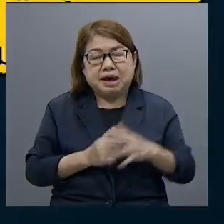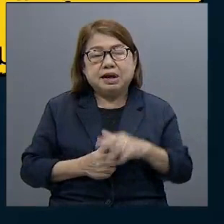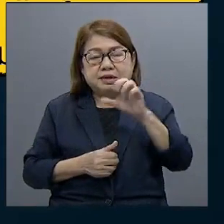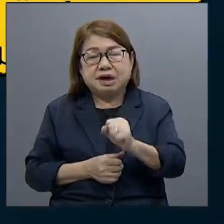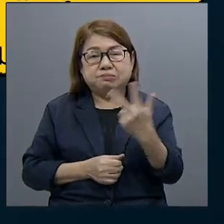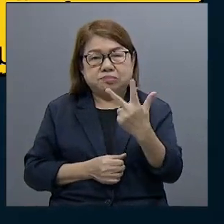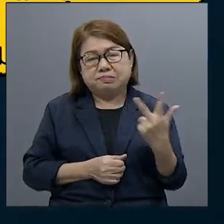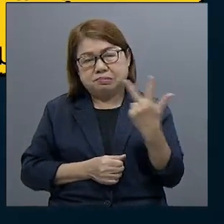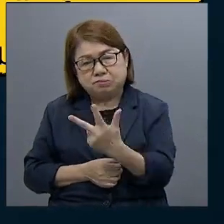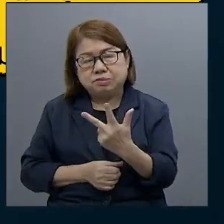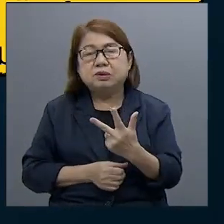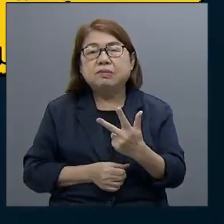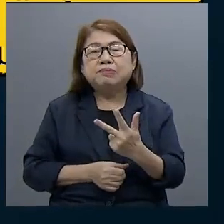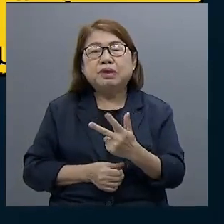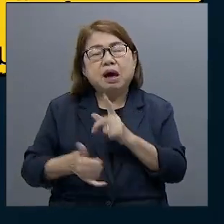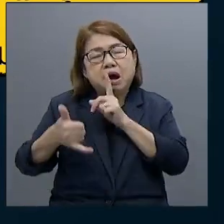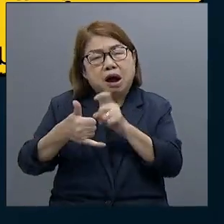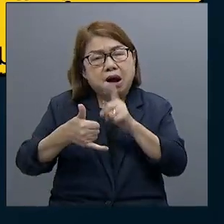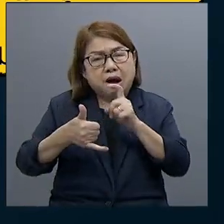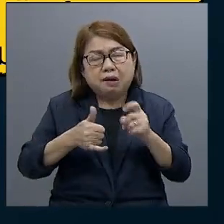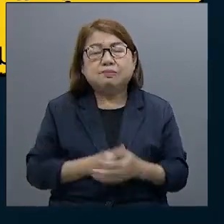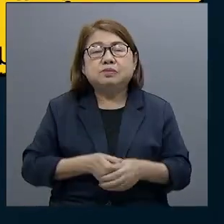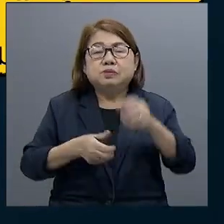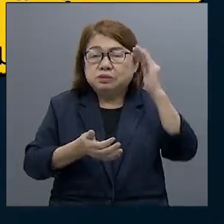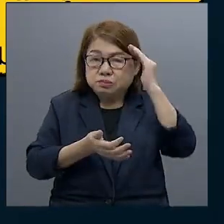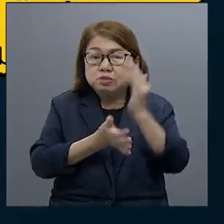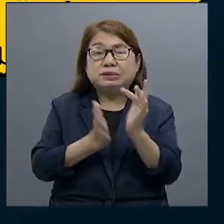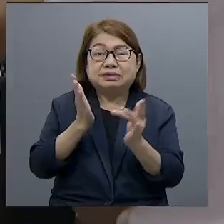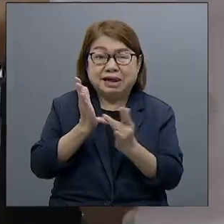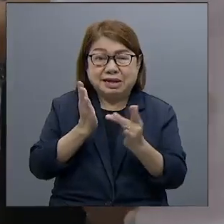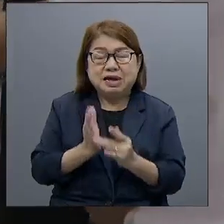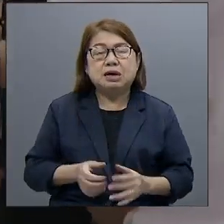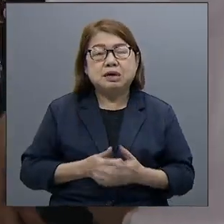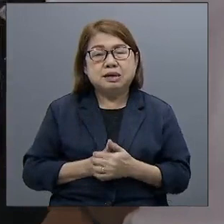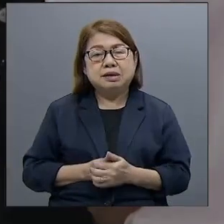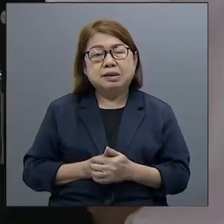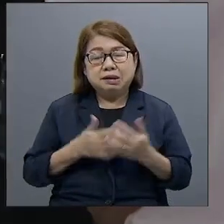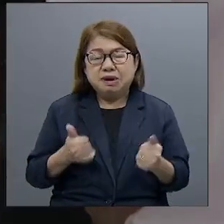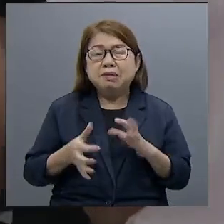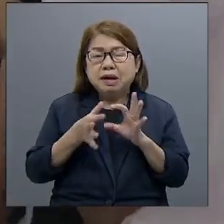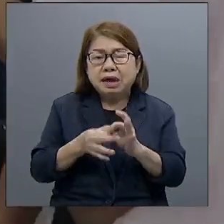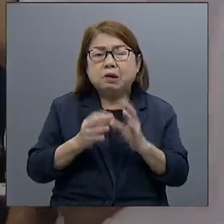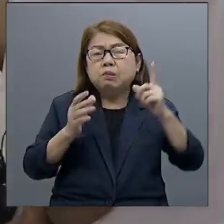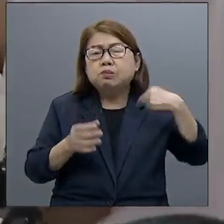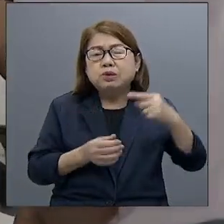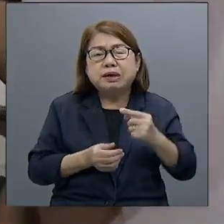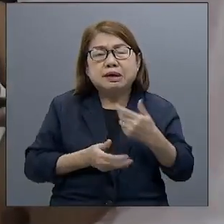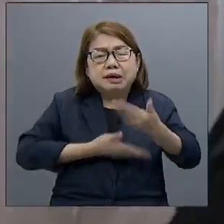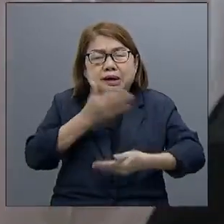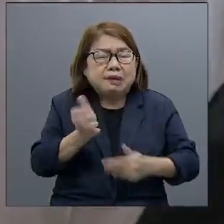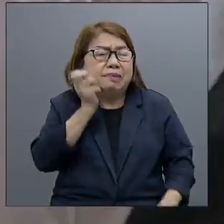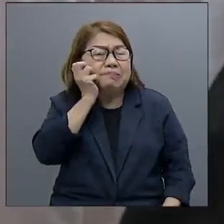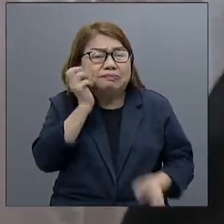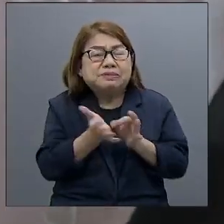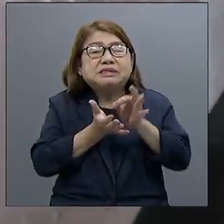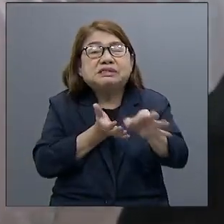สืบสวนสอบสวนอาชญกรรมทางเทคโนโลยี 5ตำรวจไซเบอร์สรุปการติดตามตัวผู้เกี่ยวข้องกับขบวนการหลอกขายโทรศัพท์นักเรียนหญิง